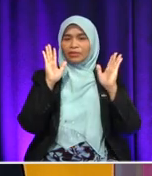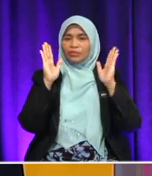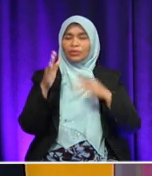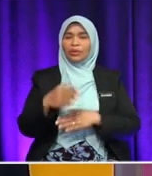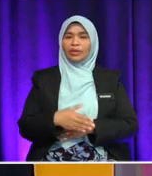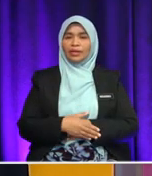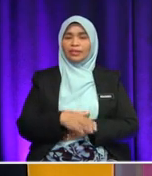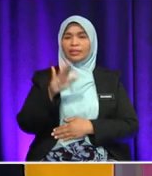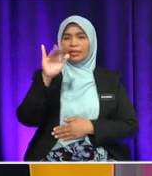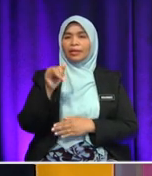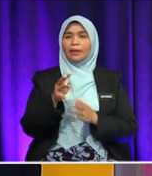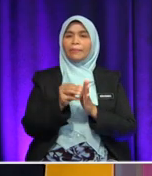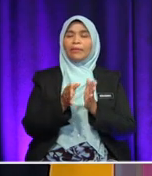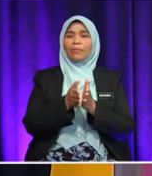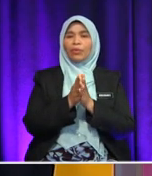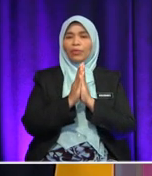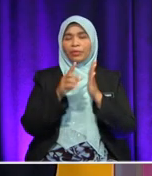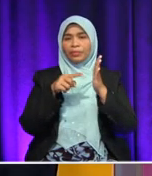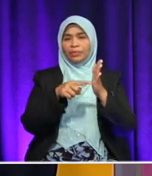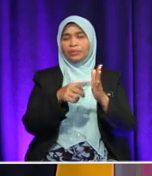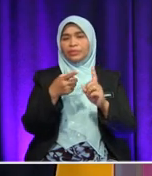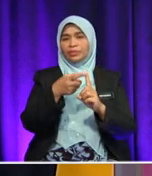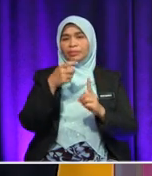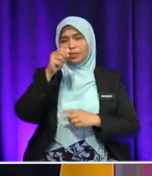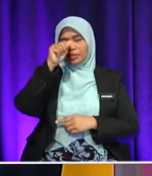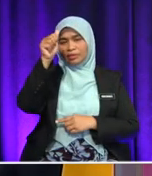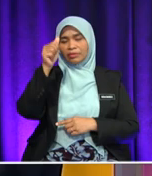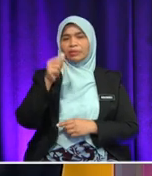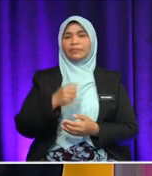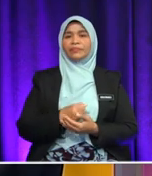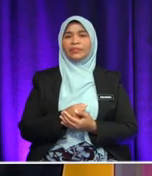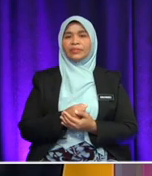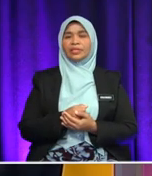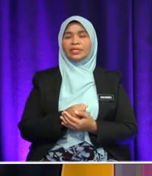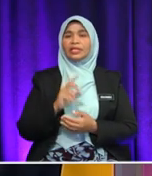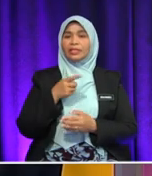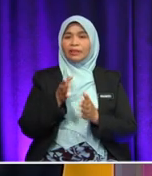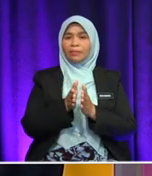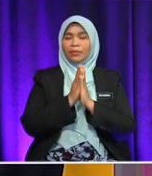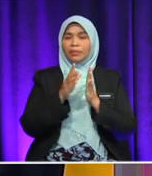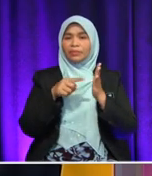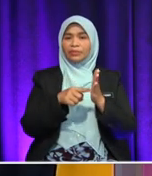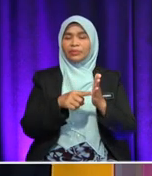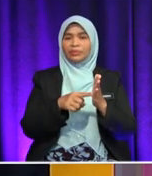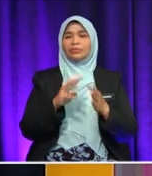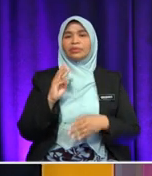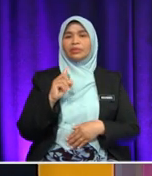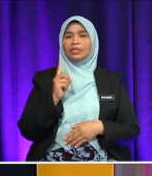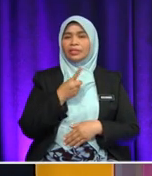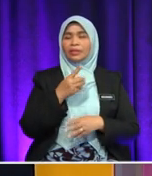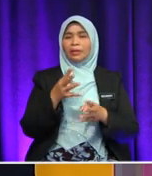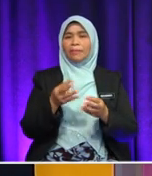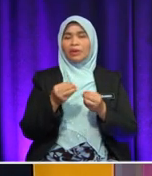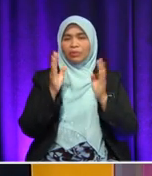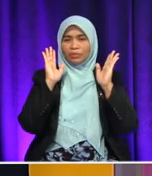yang memohon petunjuk daripada Allah Subhanahu Wa Ta'ala kita mohon petunjuk kita salat Sunnah mudah-mudahan